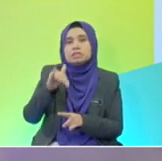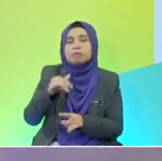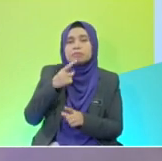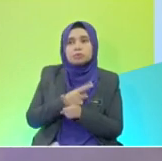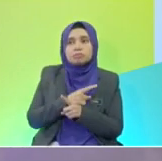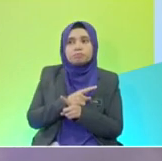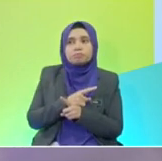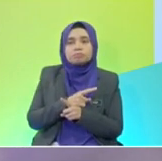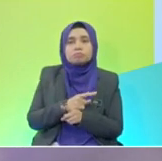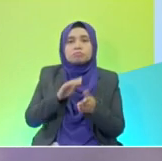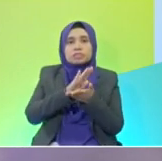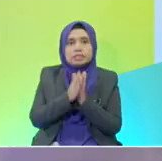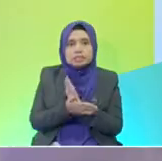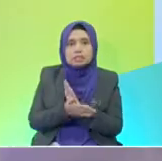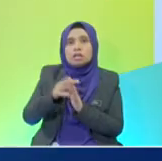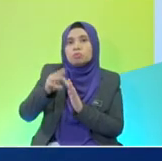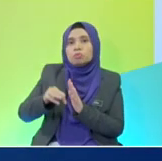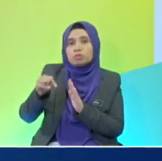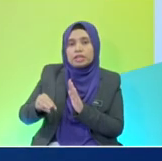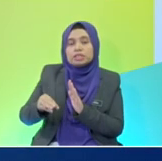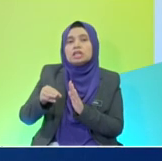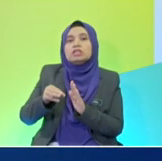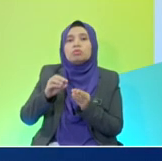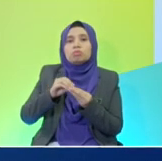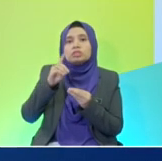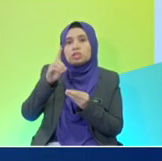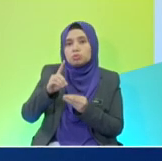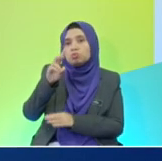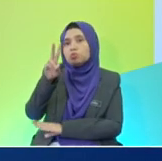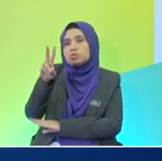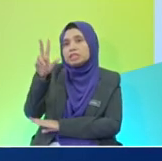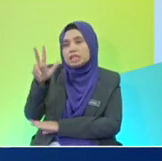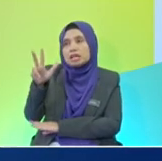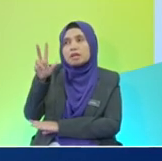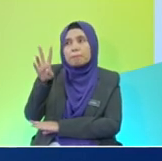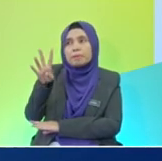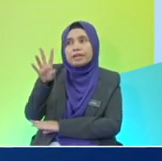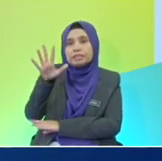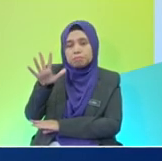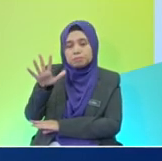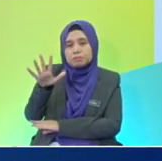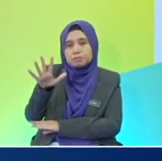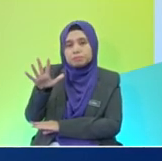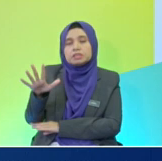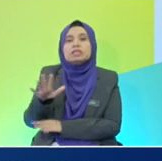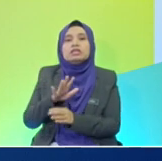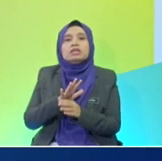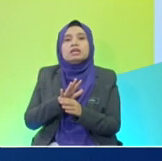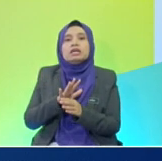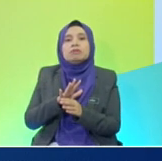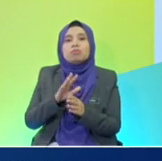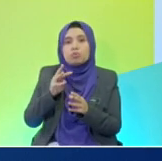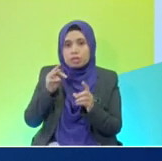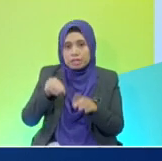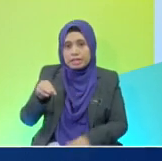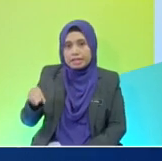Oke jadi kayak di sini menjawab satu dua tiga empat dan lima jadi automati murid akan